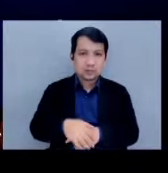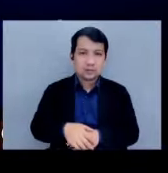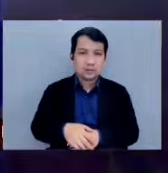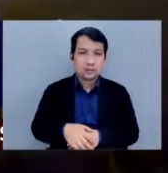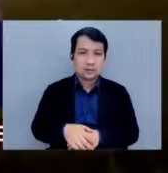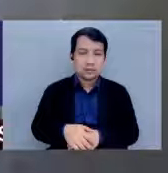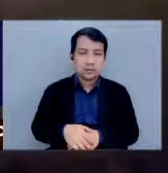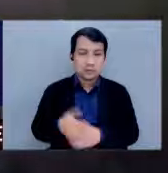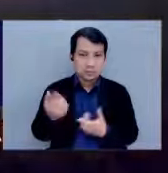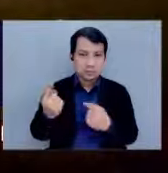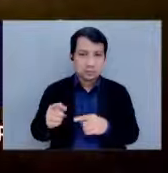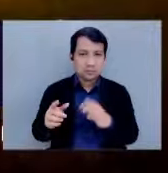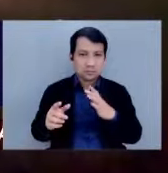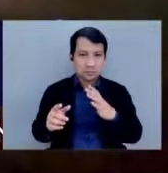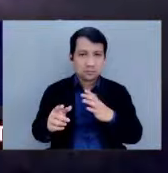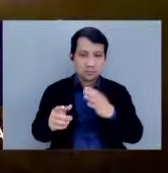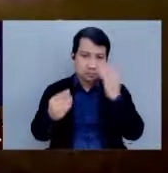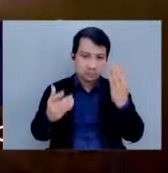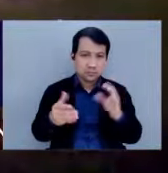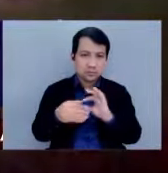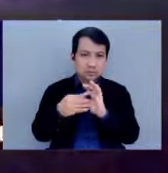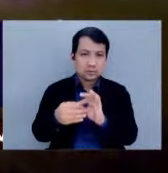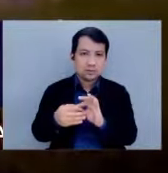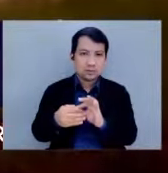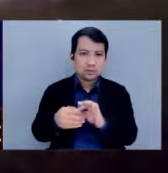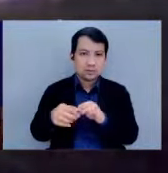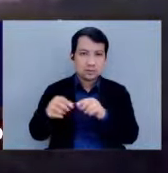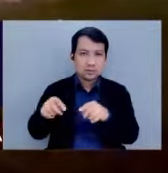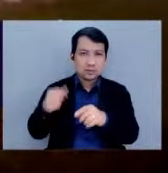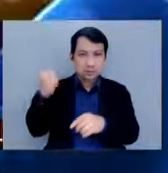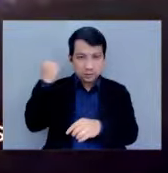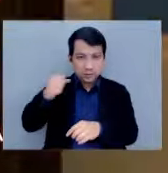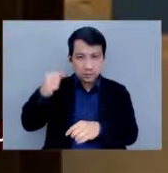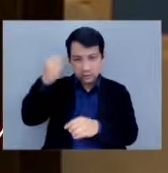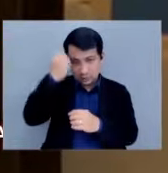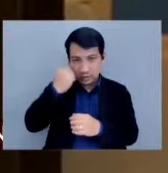lagay. Ayon sa mga otoridad, isang terrorist attack ang nangyari.